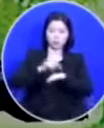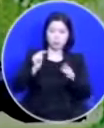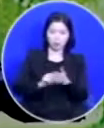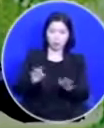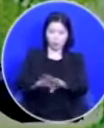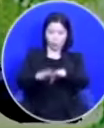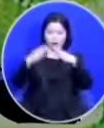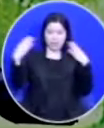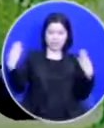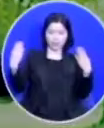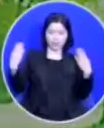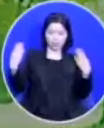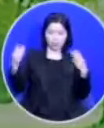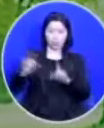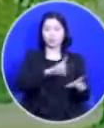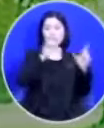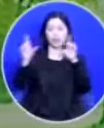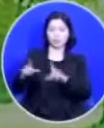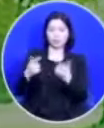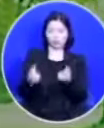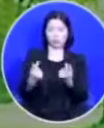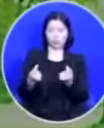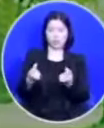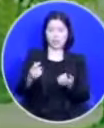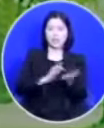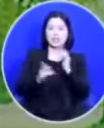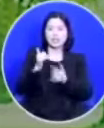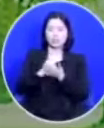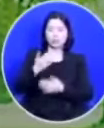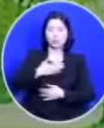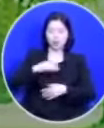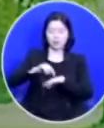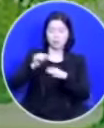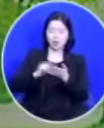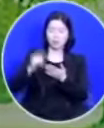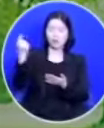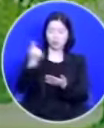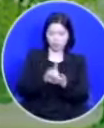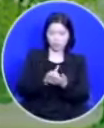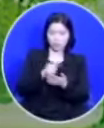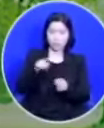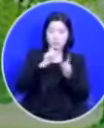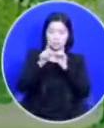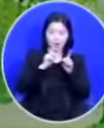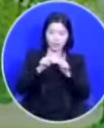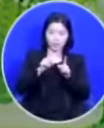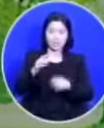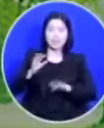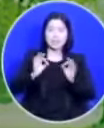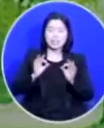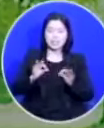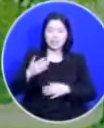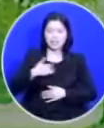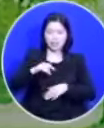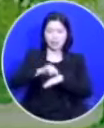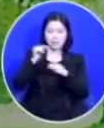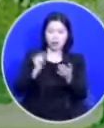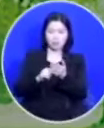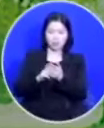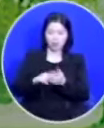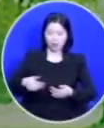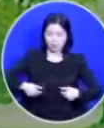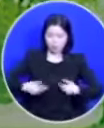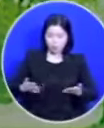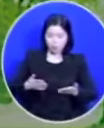사는 겁니다 예수님 내 마음의 오세요 그 말은 이제는 내 마음의 쓸데없는 거 거짓된 버